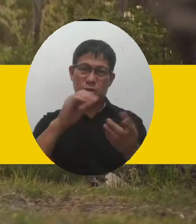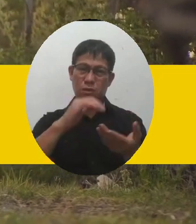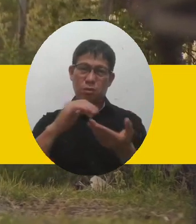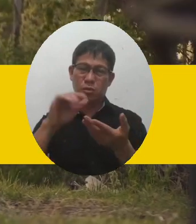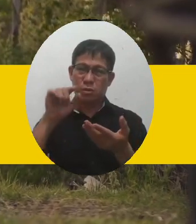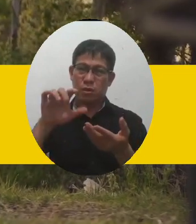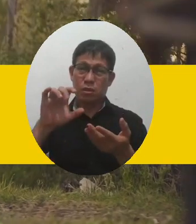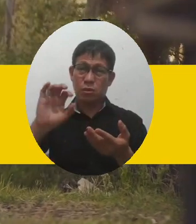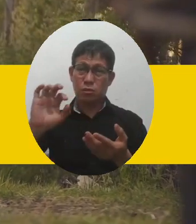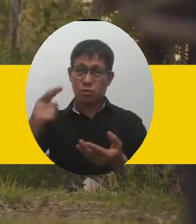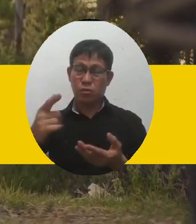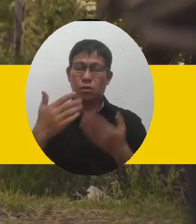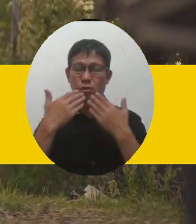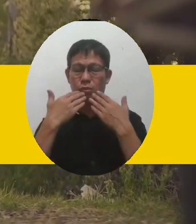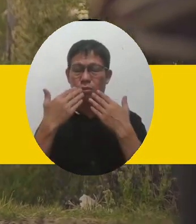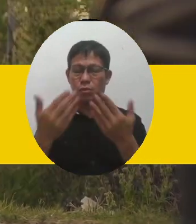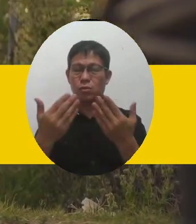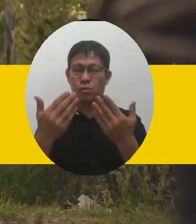at ipadala sa